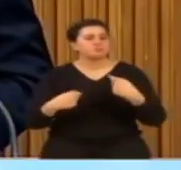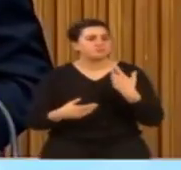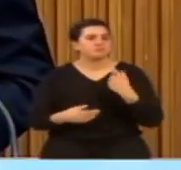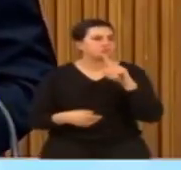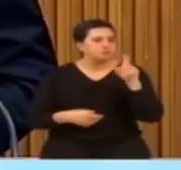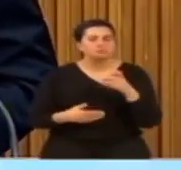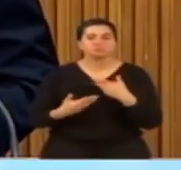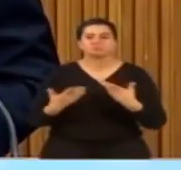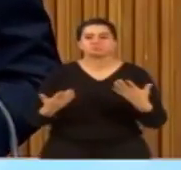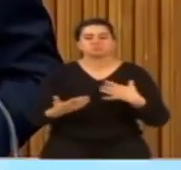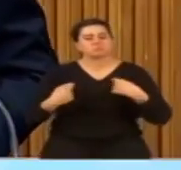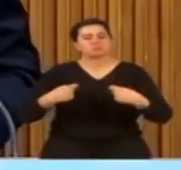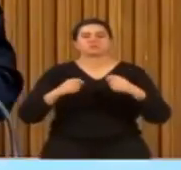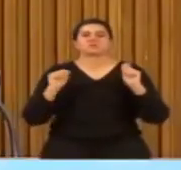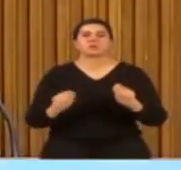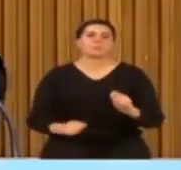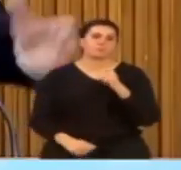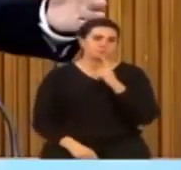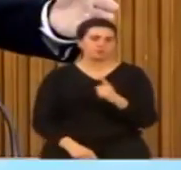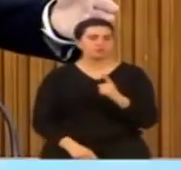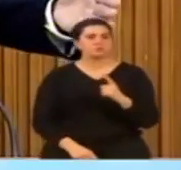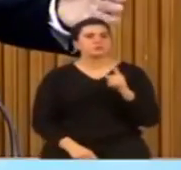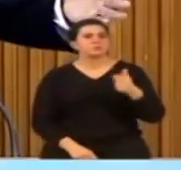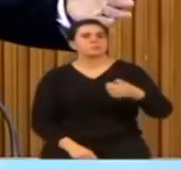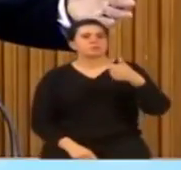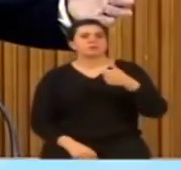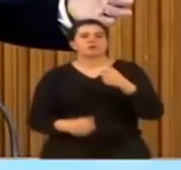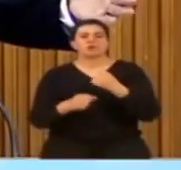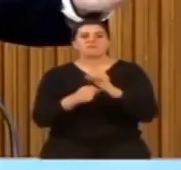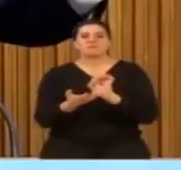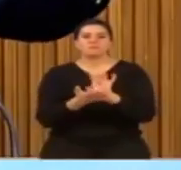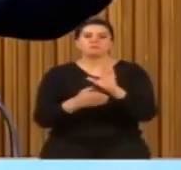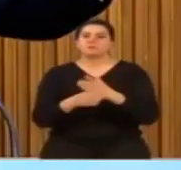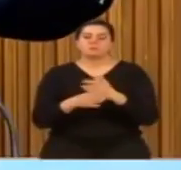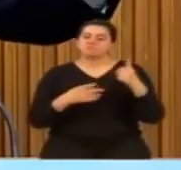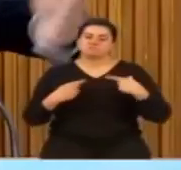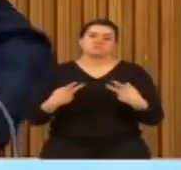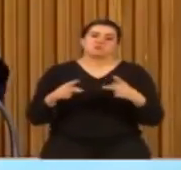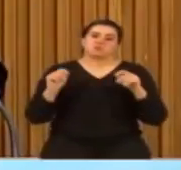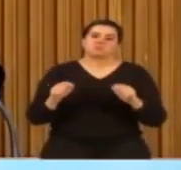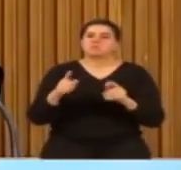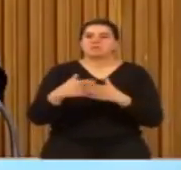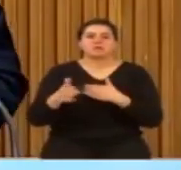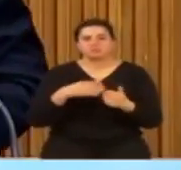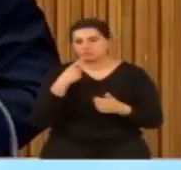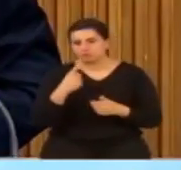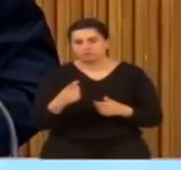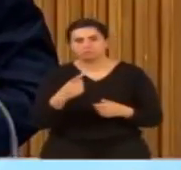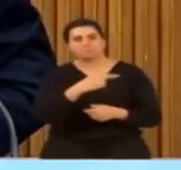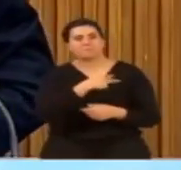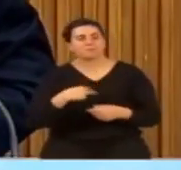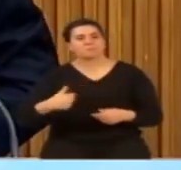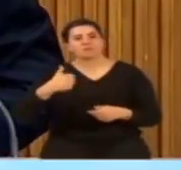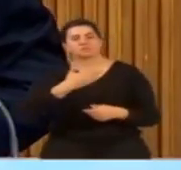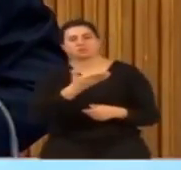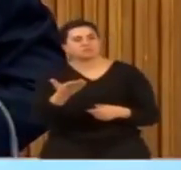diyor? İstediğime mal ederim diyor. Efendim başbakanı niye görevden aldınız? Ben alırım diyor, size ne? Ya bu belediye